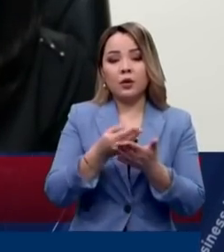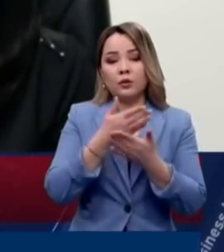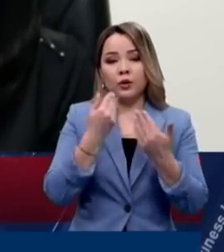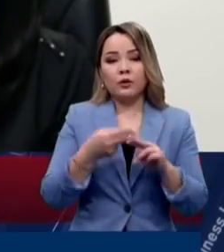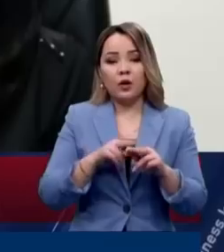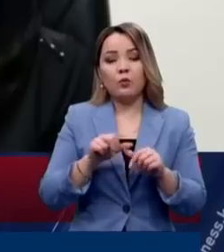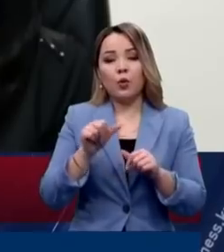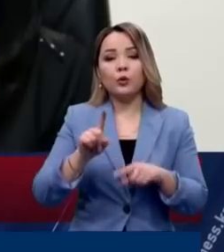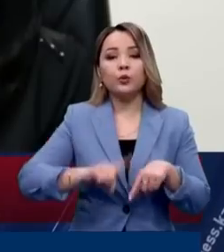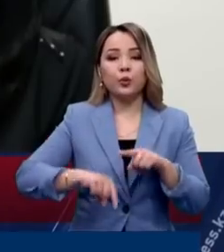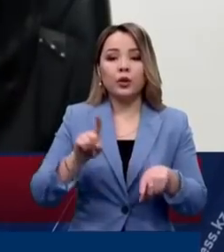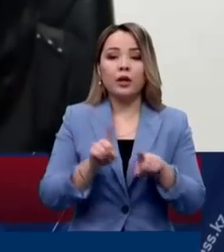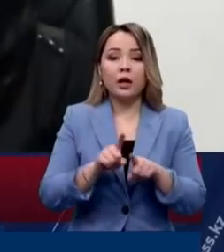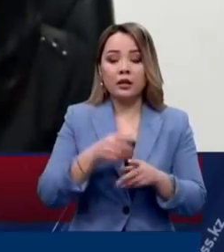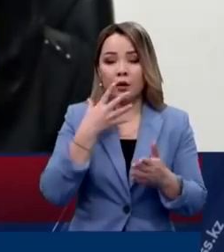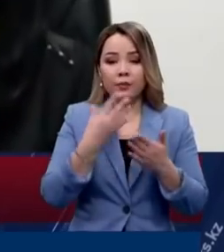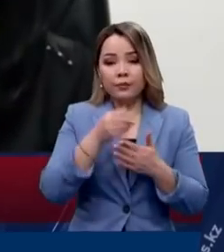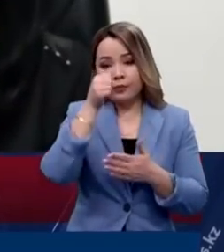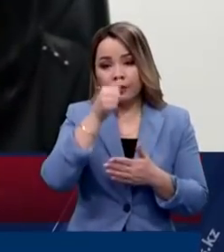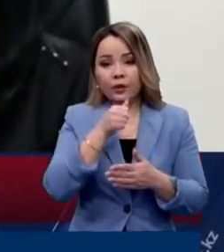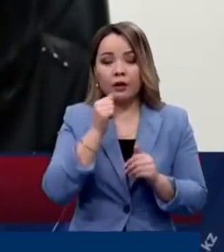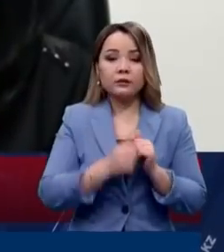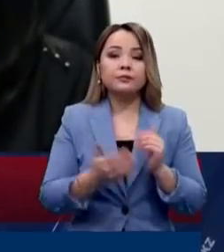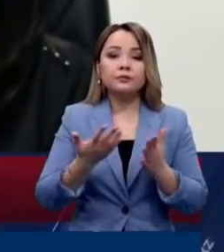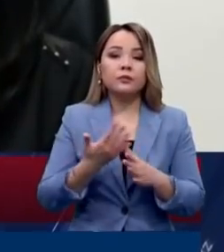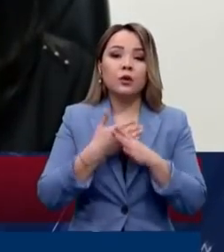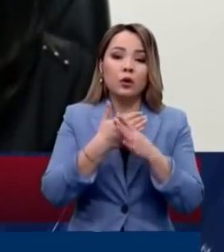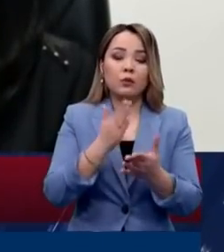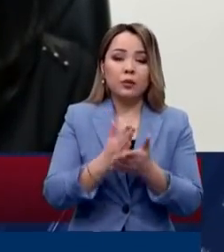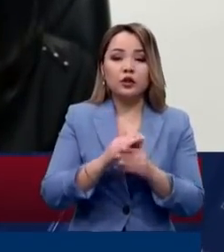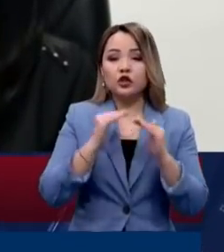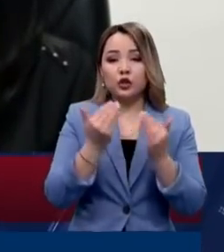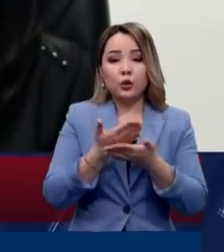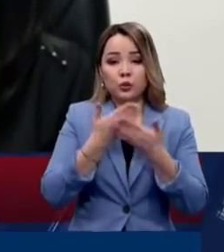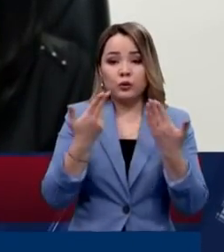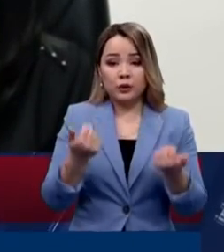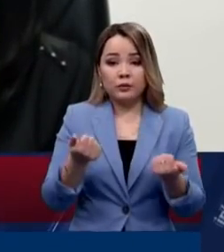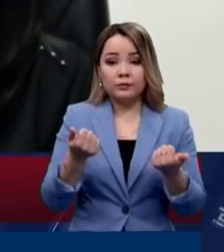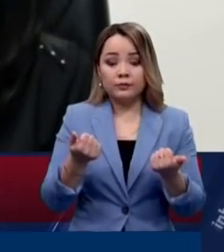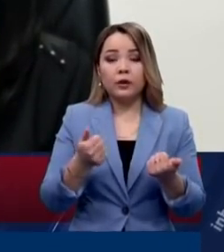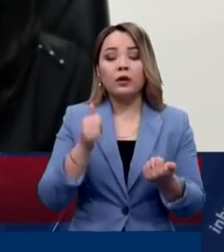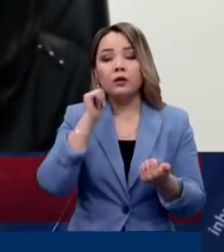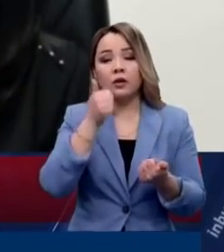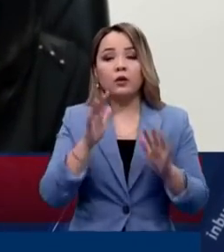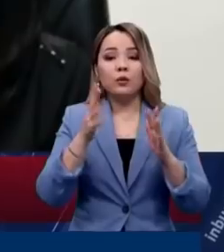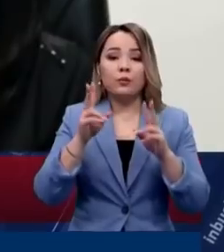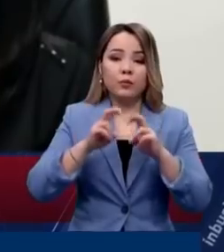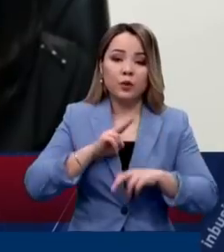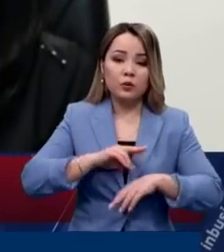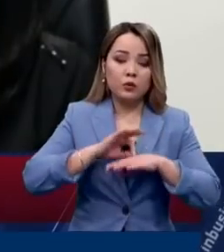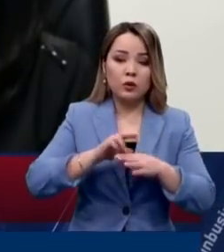бөлек өз туған туыстарымызға ай сайын қалай көмектесуге болады, оған да бір шектеу жоқ қой, иә? Ертең қудаланып? Жоқ,